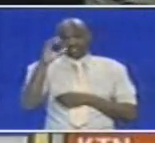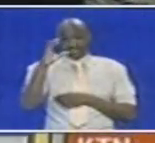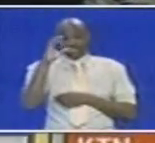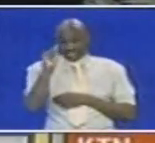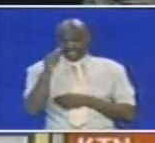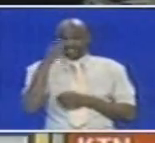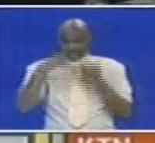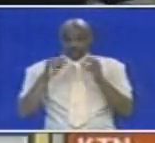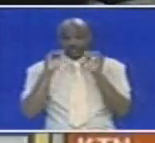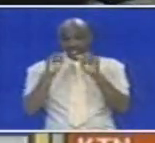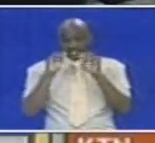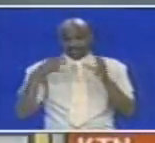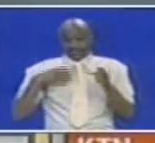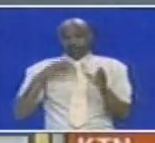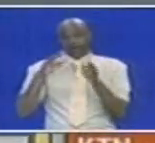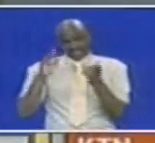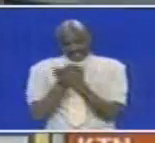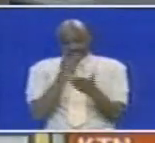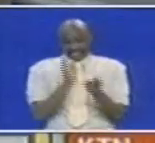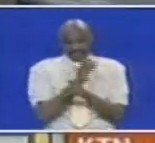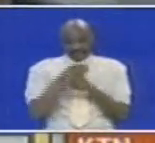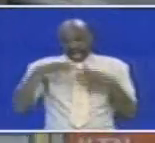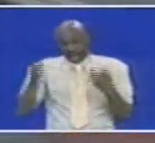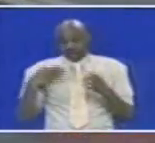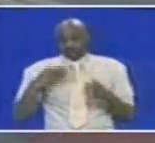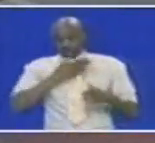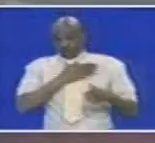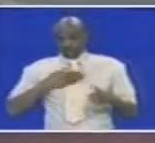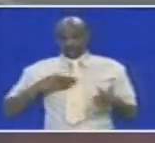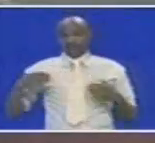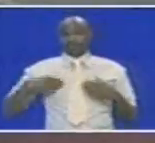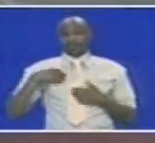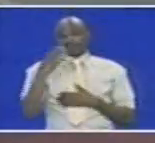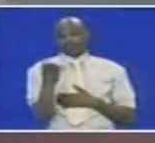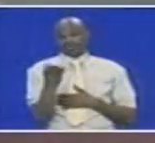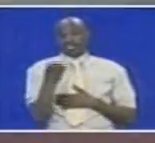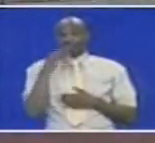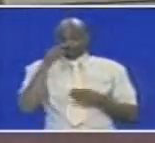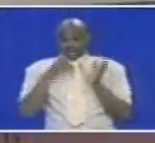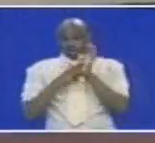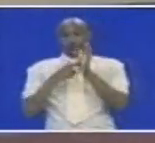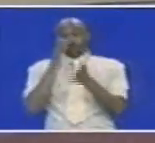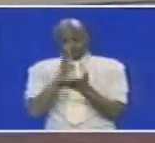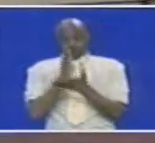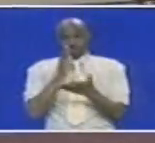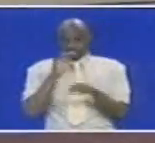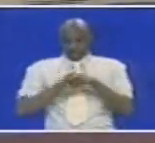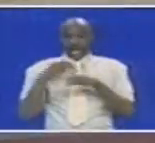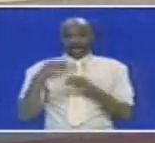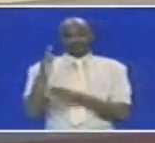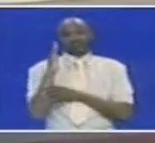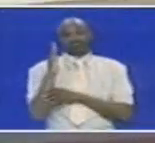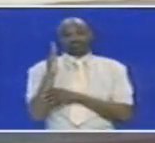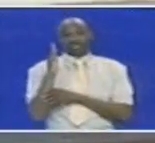mafunzo kwa washikadau katika sekta ya uchukuzi kuhusu jinsi ya kuwafanyia ukaguzi abiria ili kuboresha usalama wao.